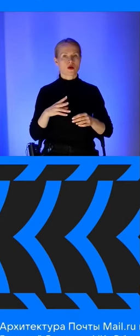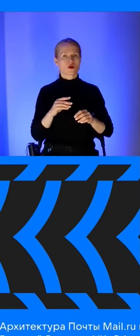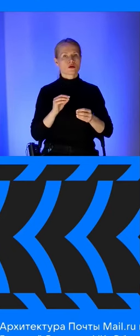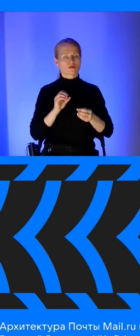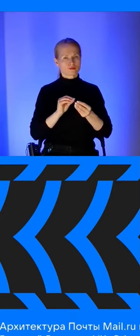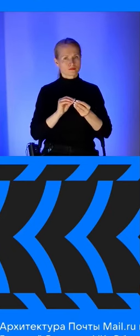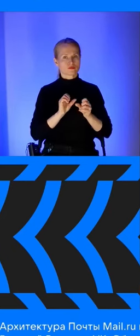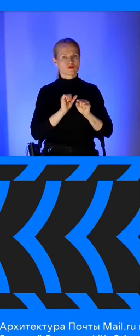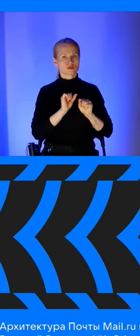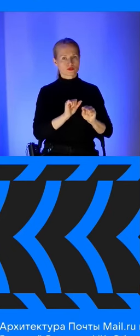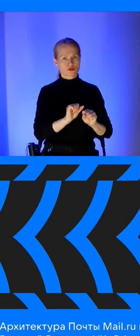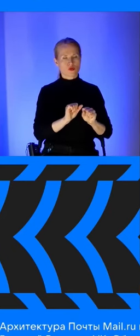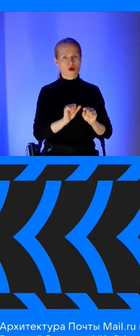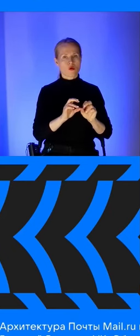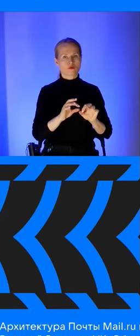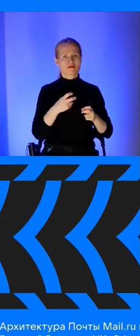выхода дата-центра, у нас